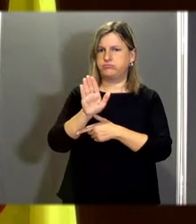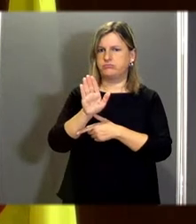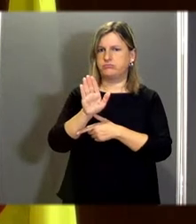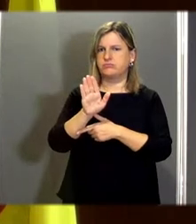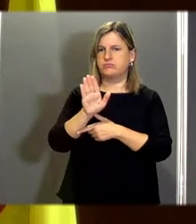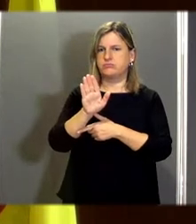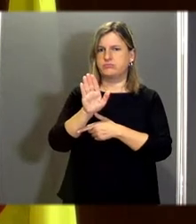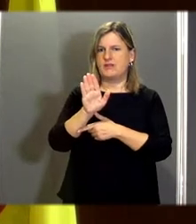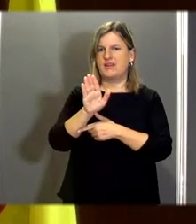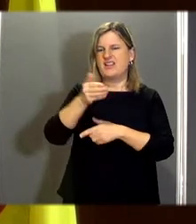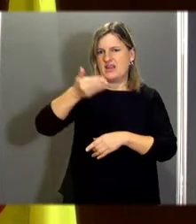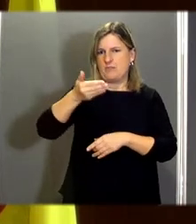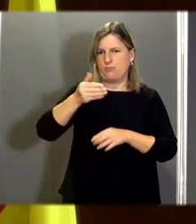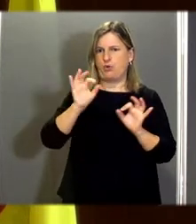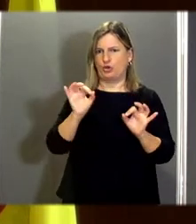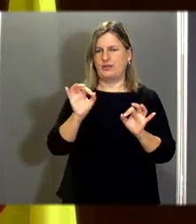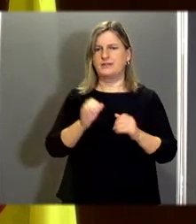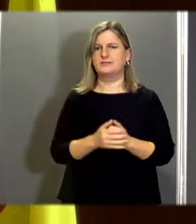unes idees clau.